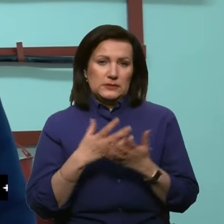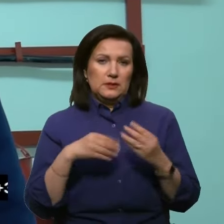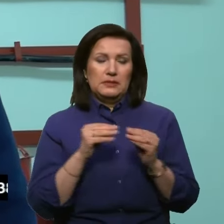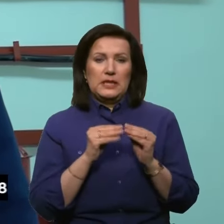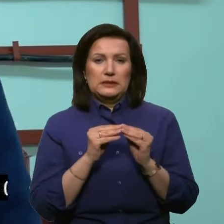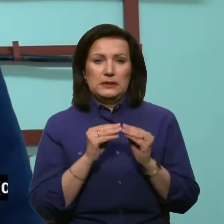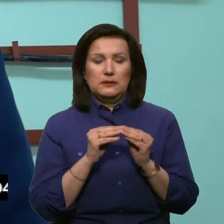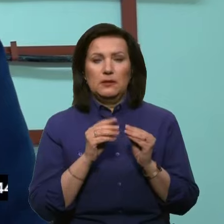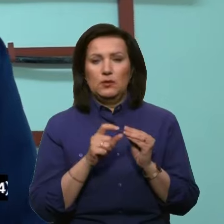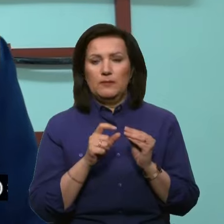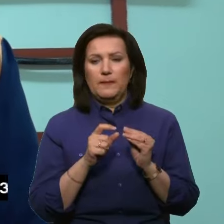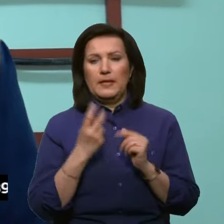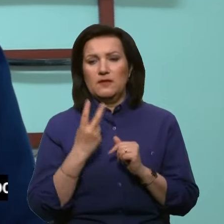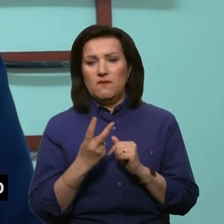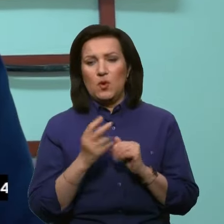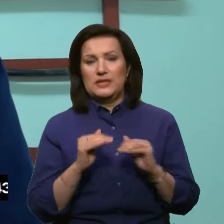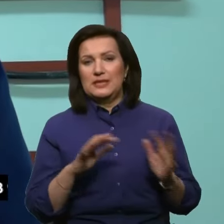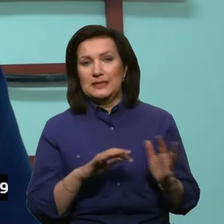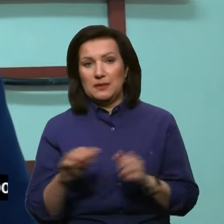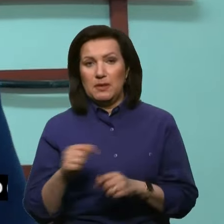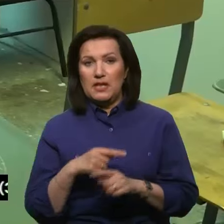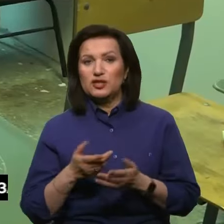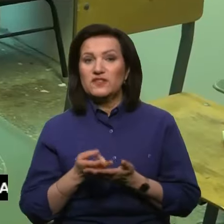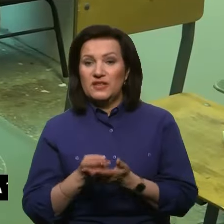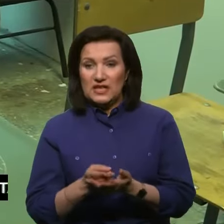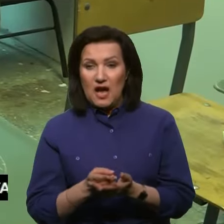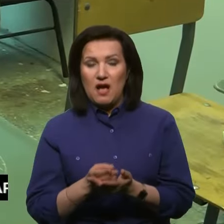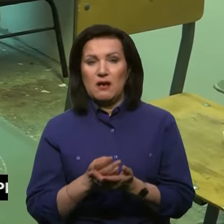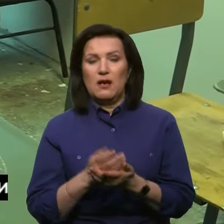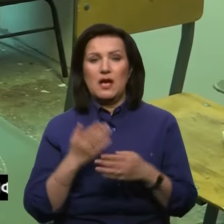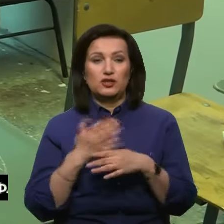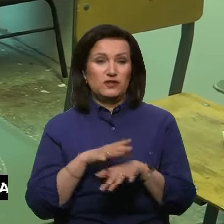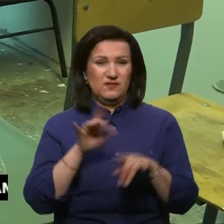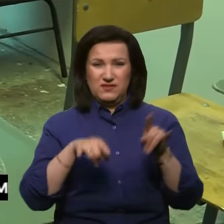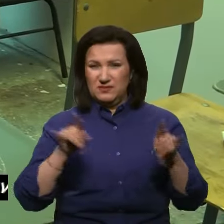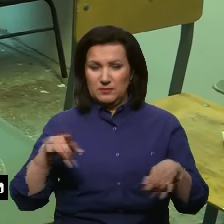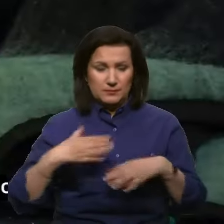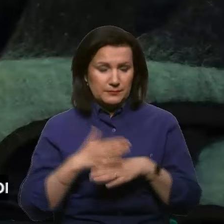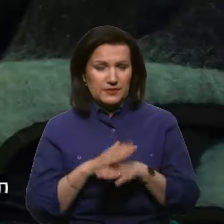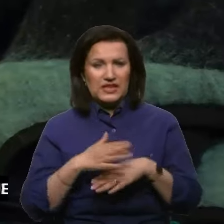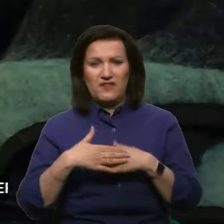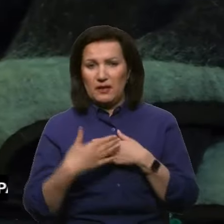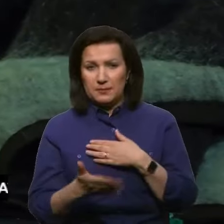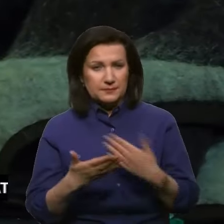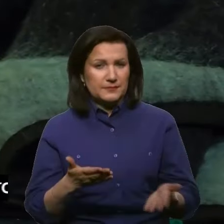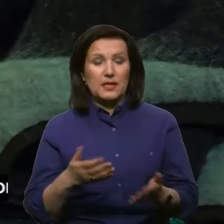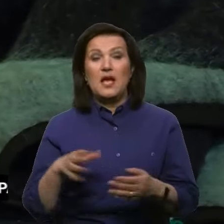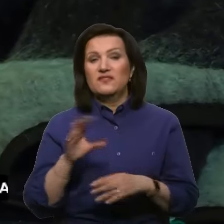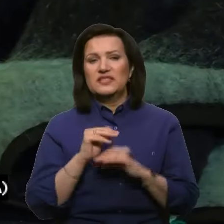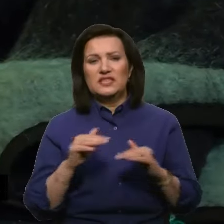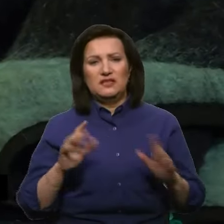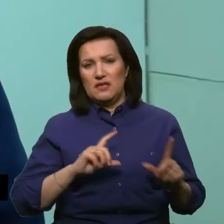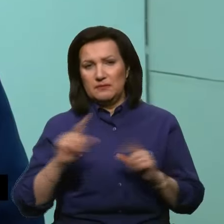10. 10. Двох дітей забрала швидка. Шибки повилітали, двері повилітали. Всіх дітей відправили